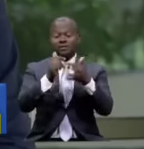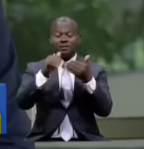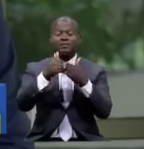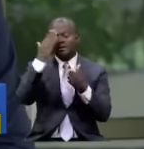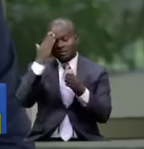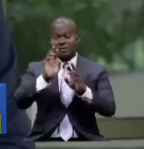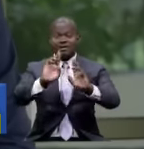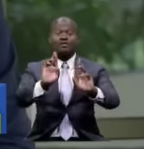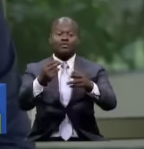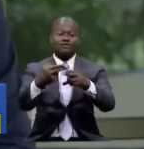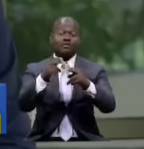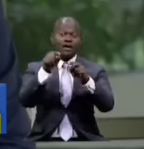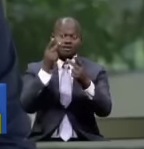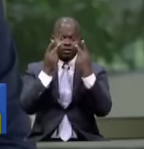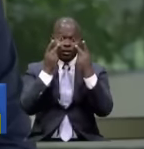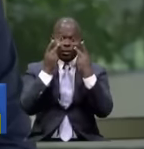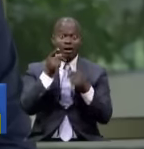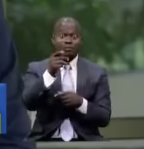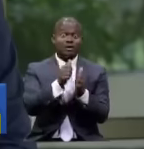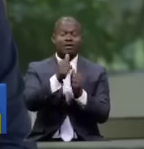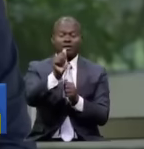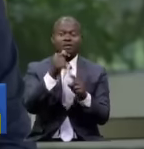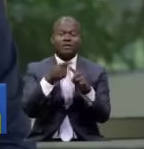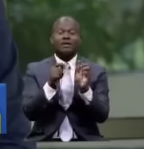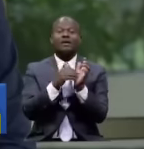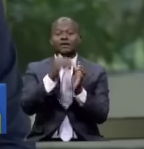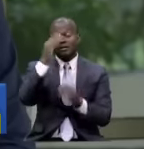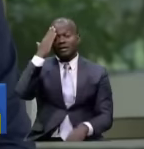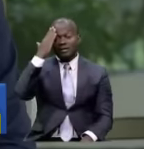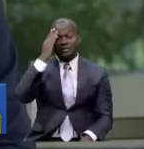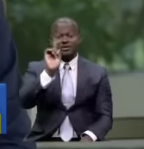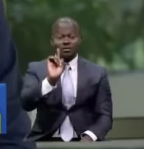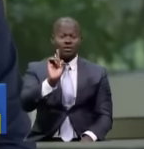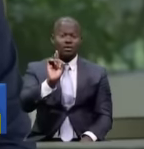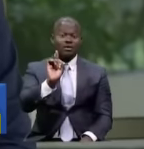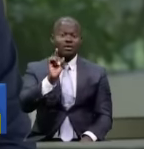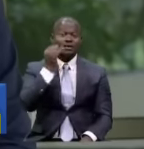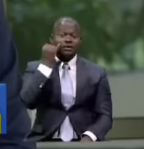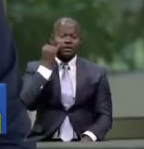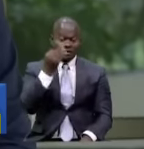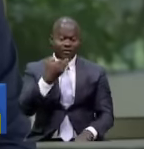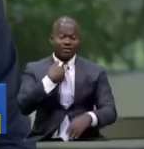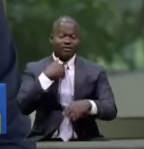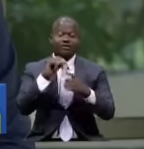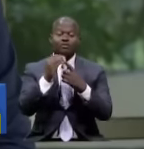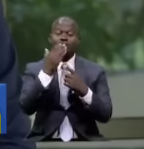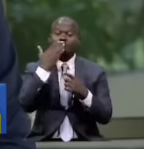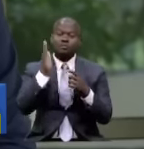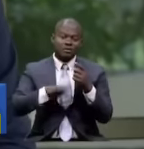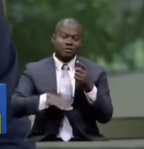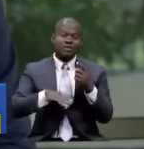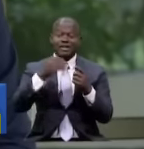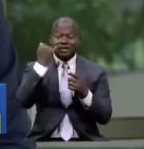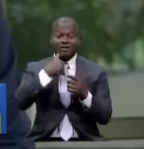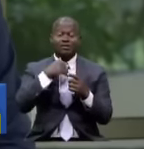abakoresha ibyo ngibyo baze kuba banyiteguye ndaza kurwana nabo kandi barabizi ko iyo